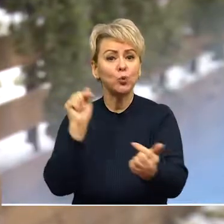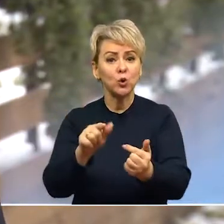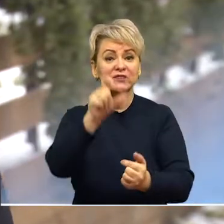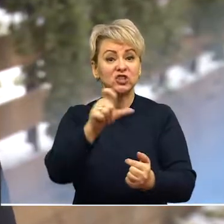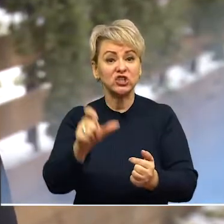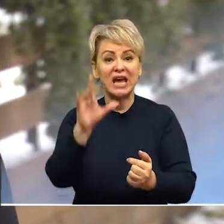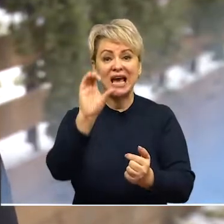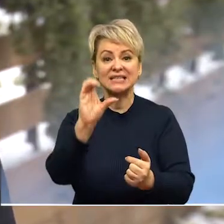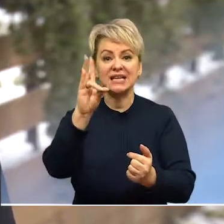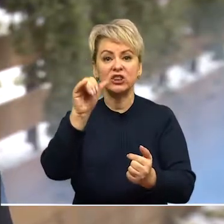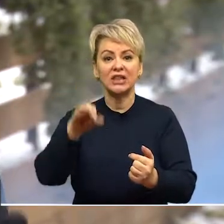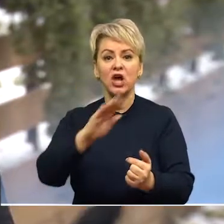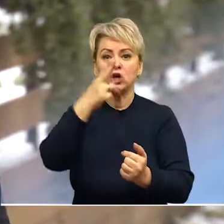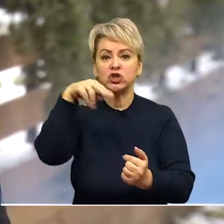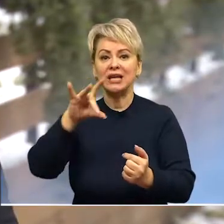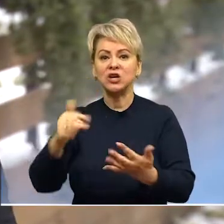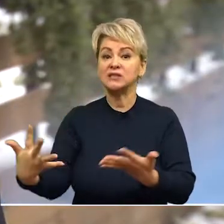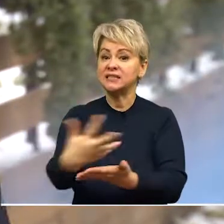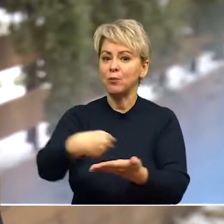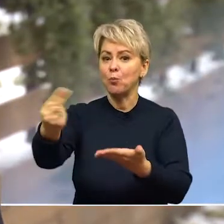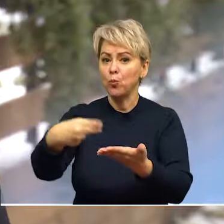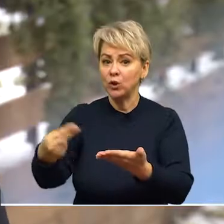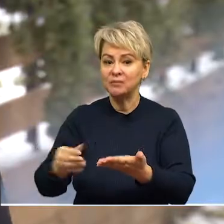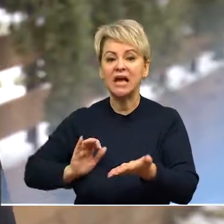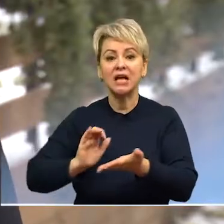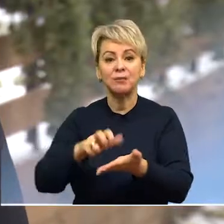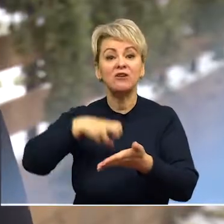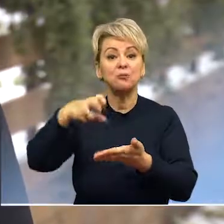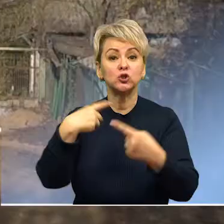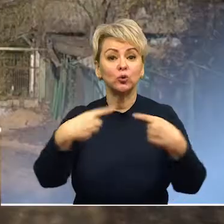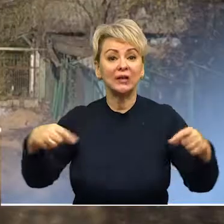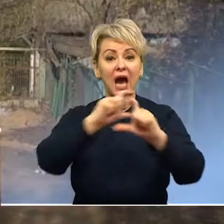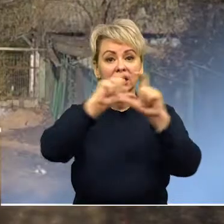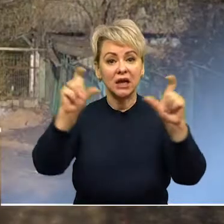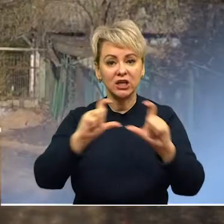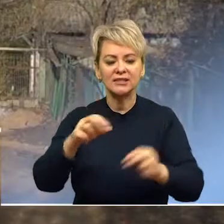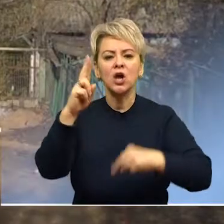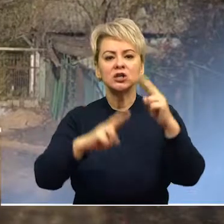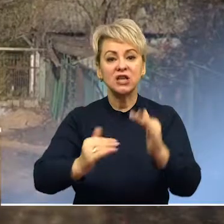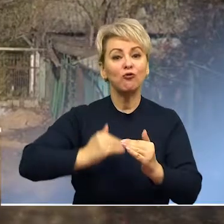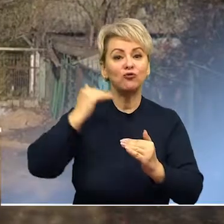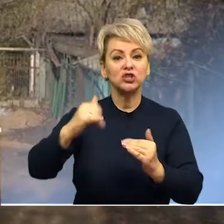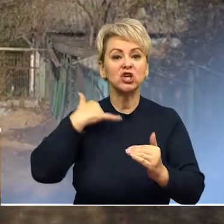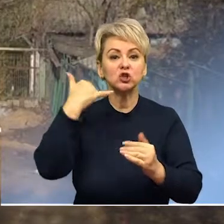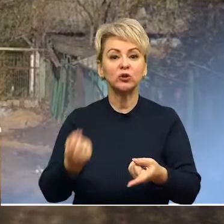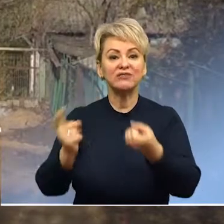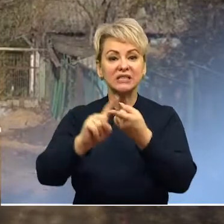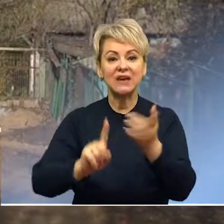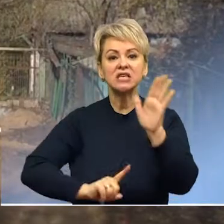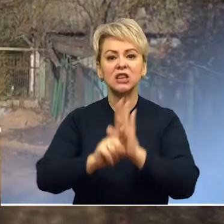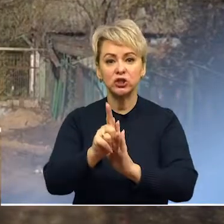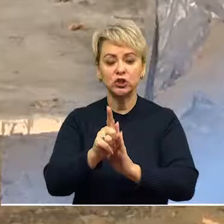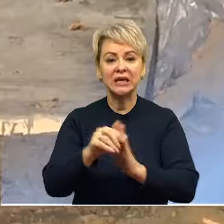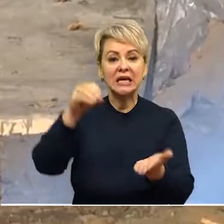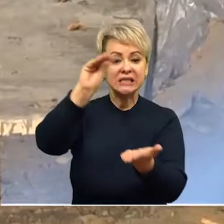жители СНТ «Железнодорожник». Собрали подписи и отправляют письма во все инстанции. Строительство вышки сотовой связи уже